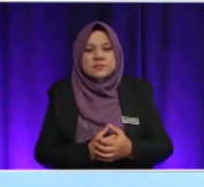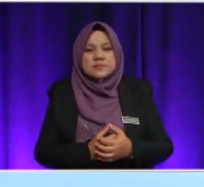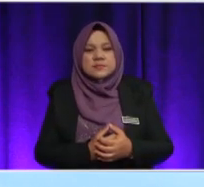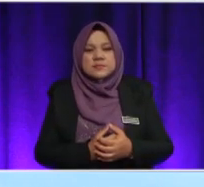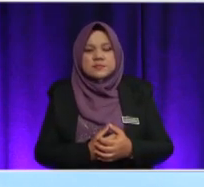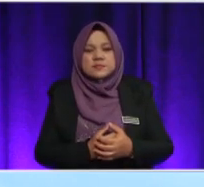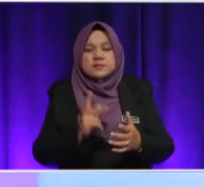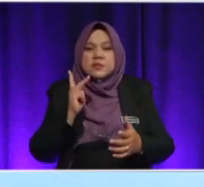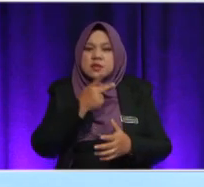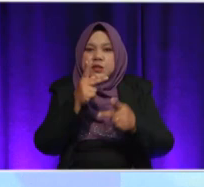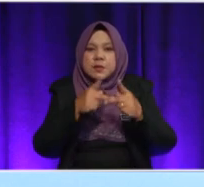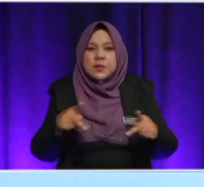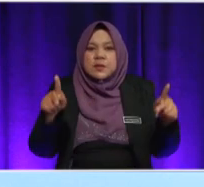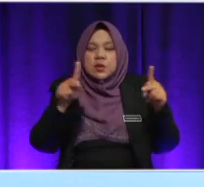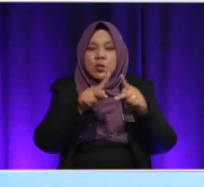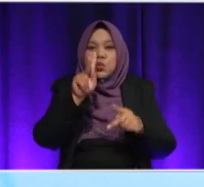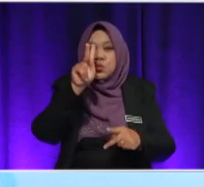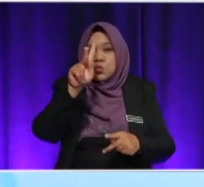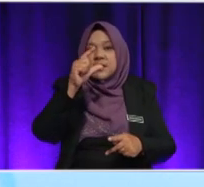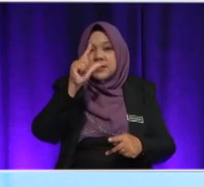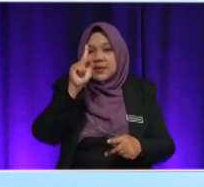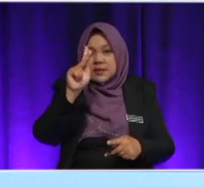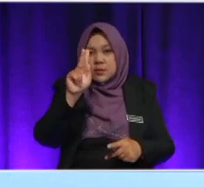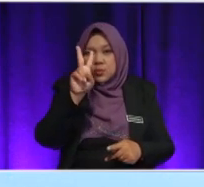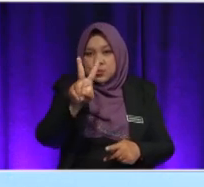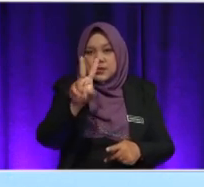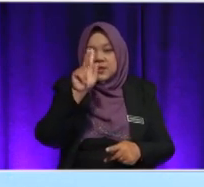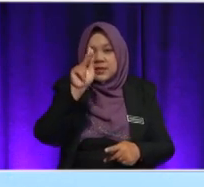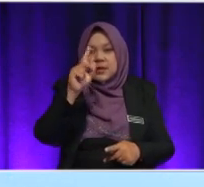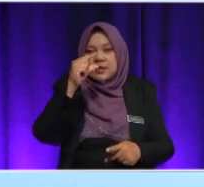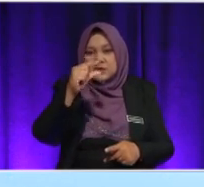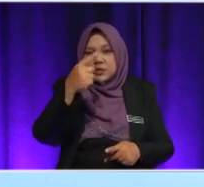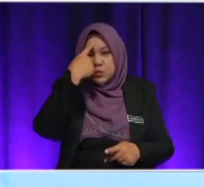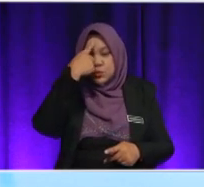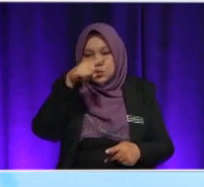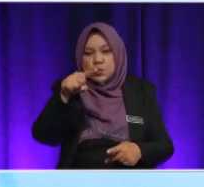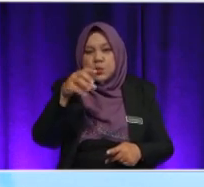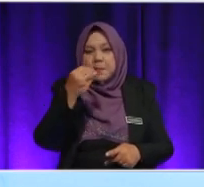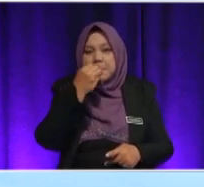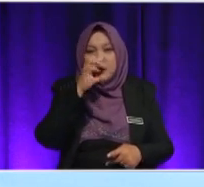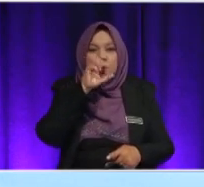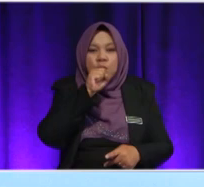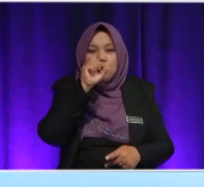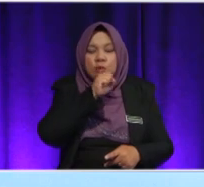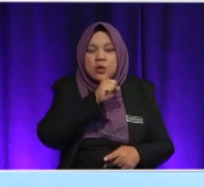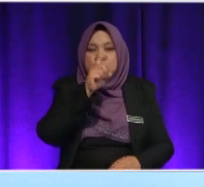kita memerlukan dua kilo buah ori untuk 1000 MG betul